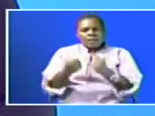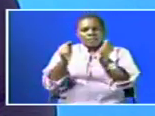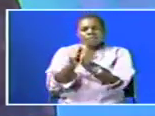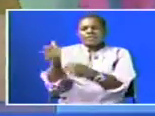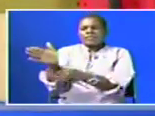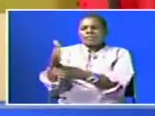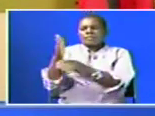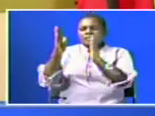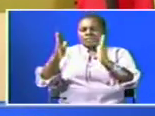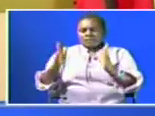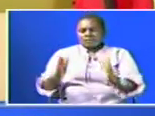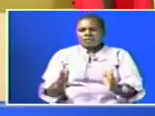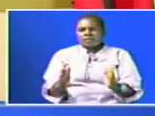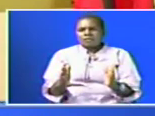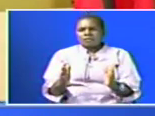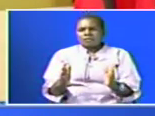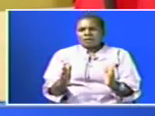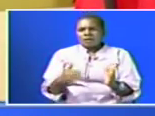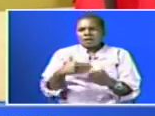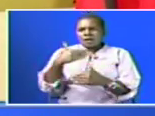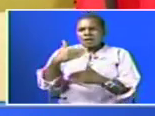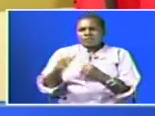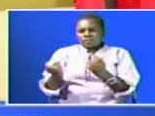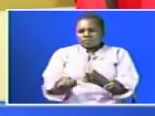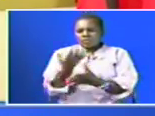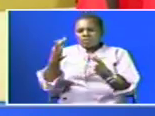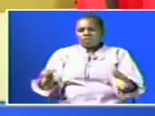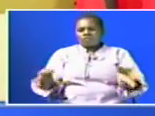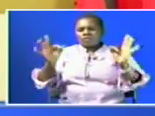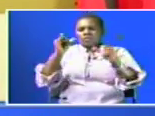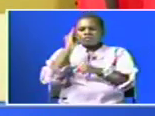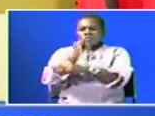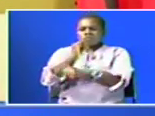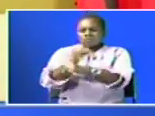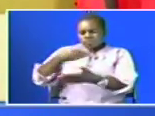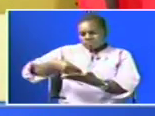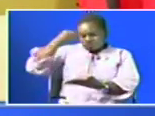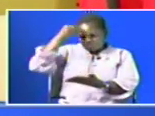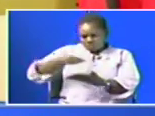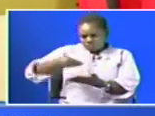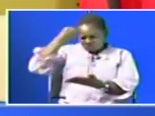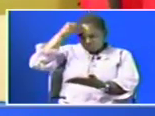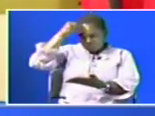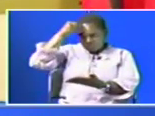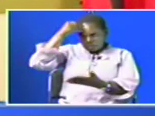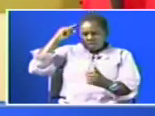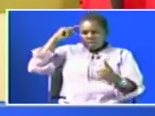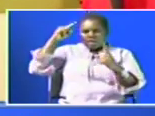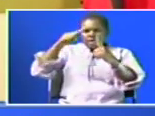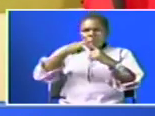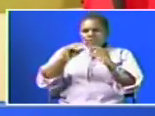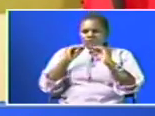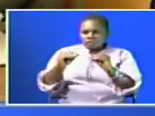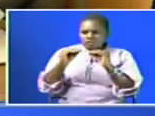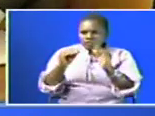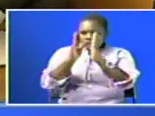balozi wa nchi hiyo Daktari Mohamed Hayat baada ya kuzindua rasmi taasisi ya masomo kusukuaji endelevu unaolenga kutoa elimu